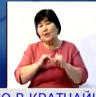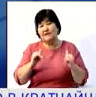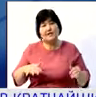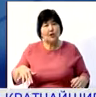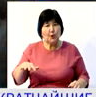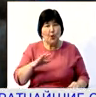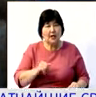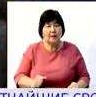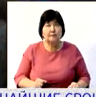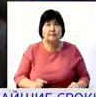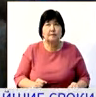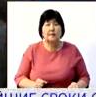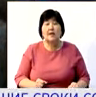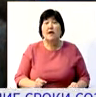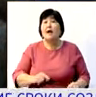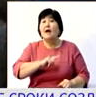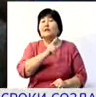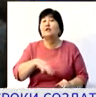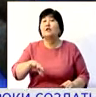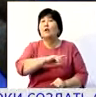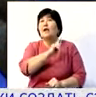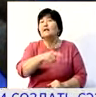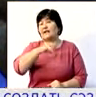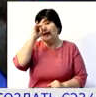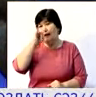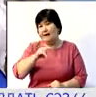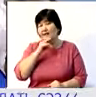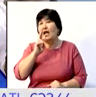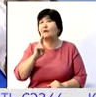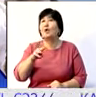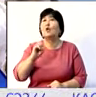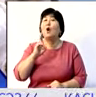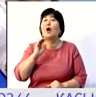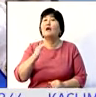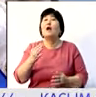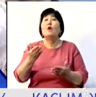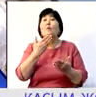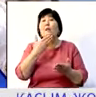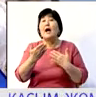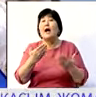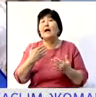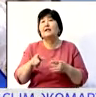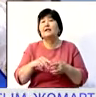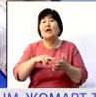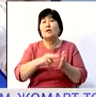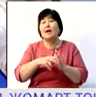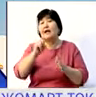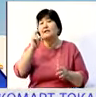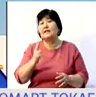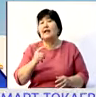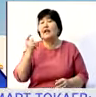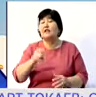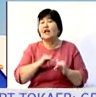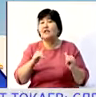региона. Сильный регион, сильный Казахстан. Касым-Жомарт Токаев поделился планами по социально-экономическому